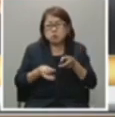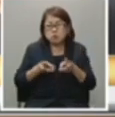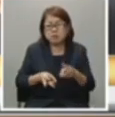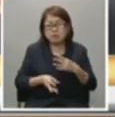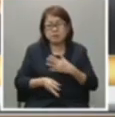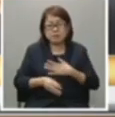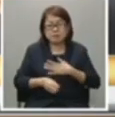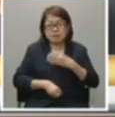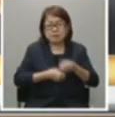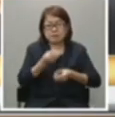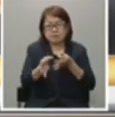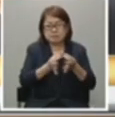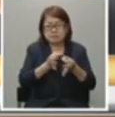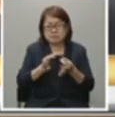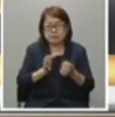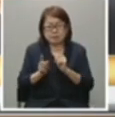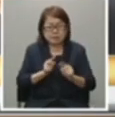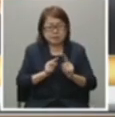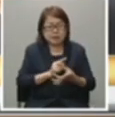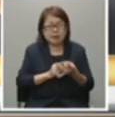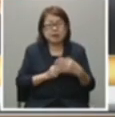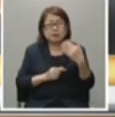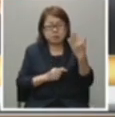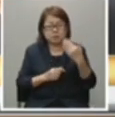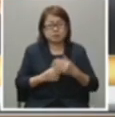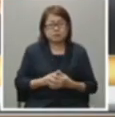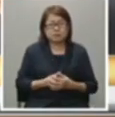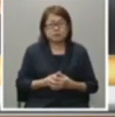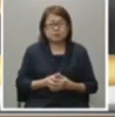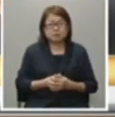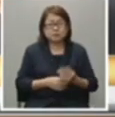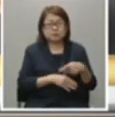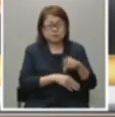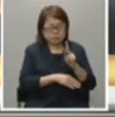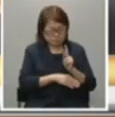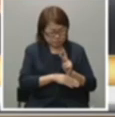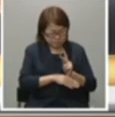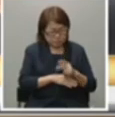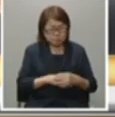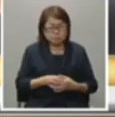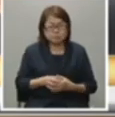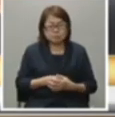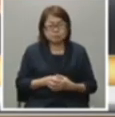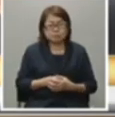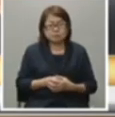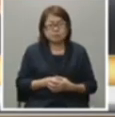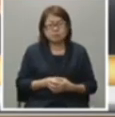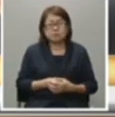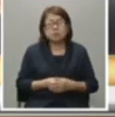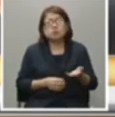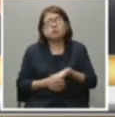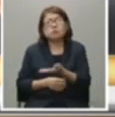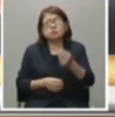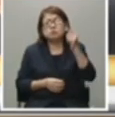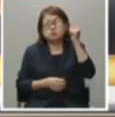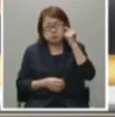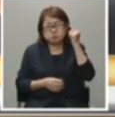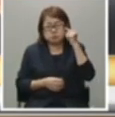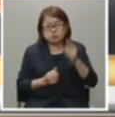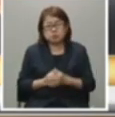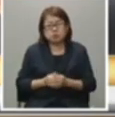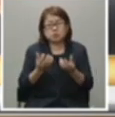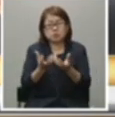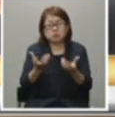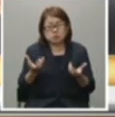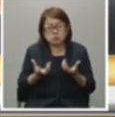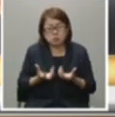ของดิฉันเป็นเบื้องต้นท่านประธานที่เคารพค่ะเป็นที่ทราบกันดีว่าผลิตภัณ